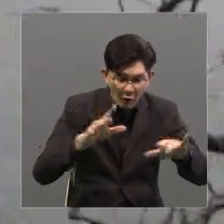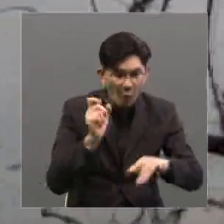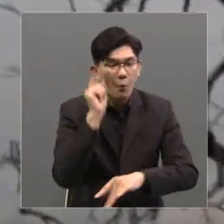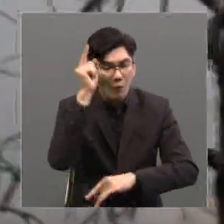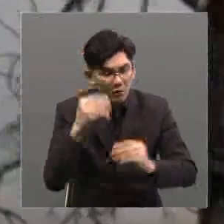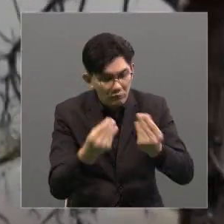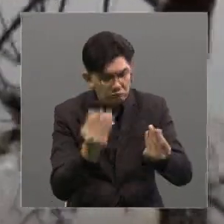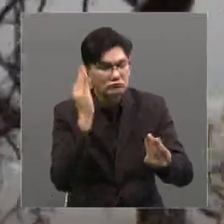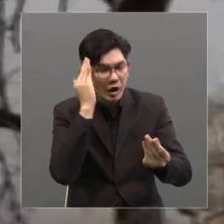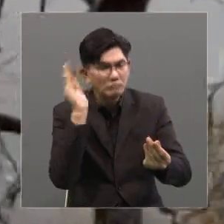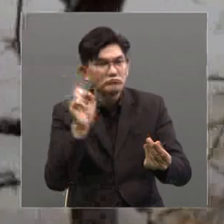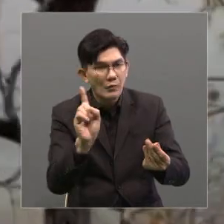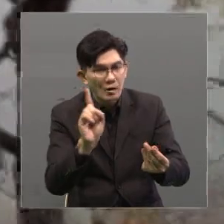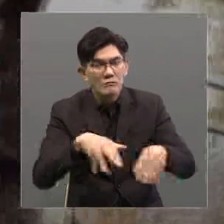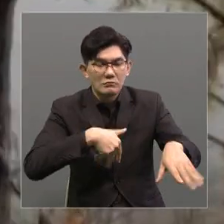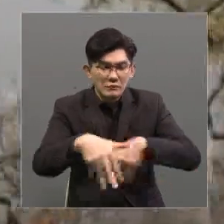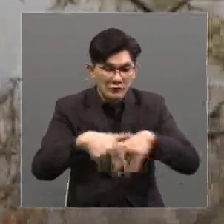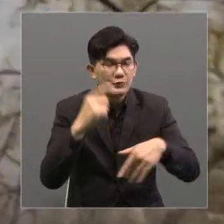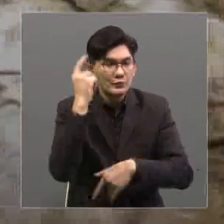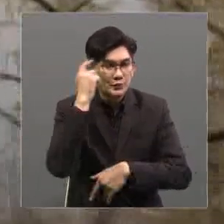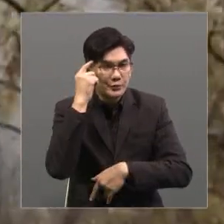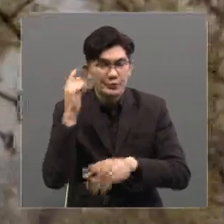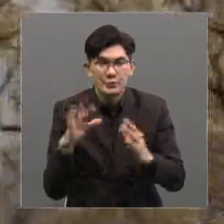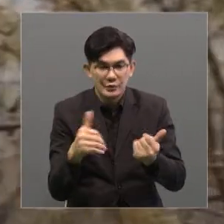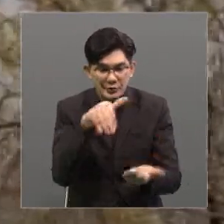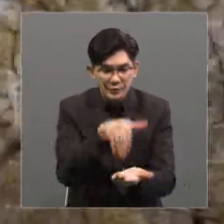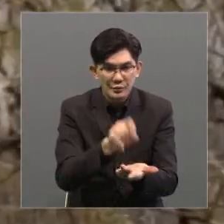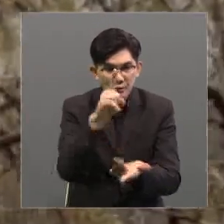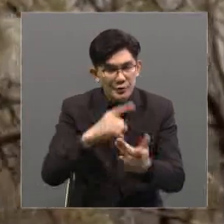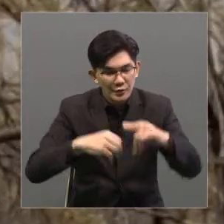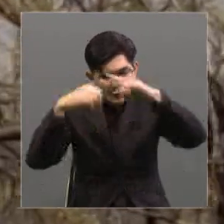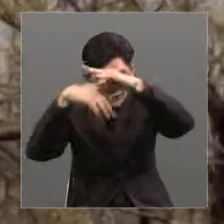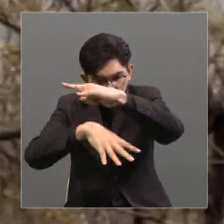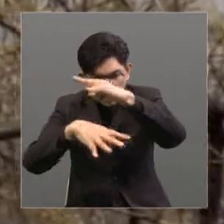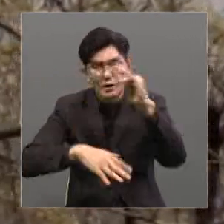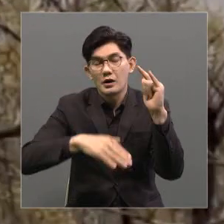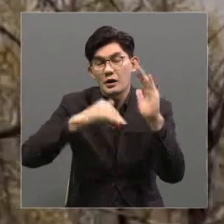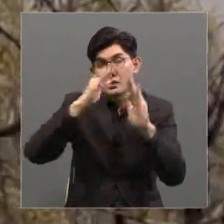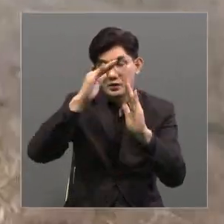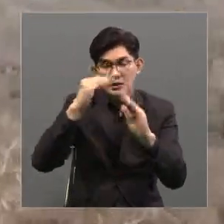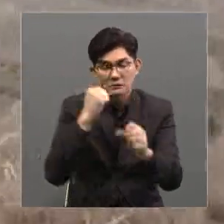างความเข้าใจการรับรู้แก่ประชาชนขณะเดียวกันศูนย์ปฏิบัติการฝนหลวงภาคเหนือตอนล่